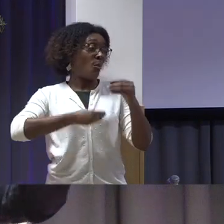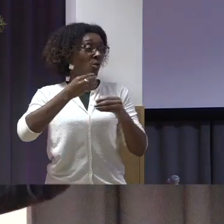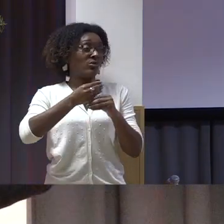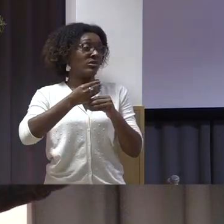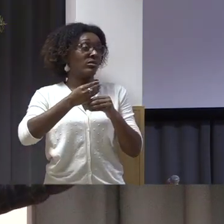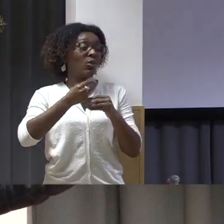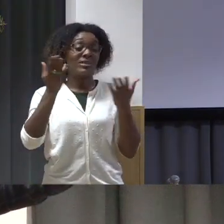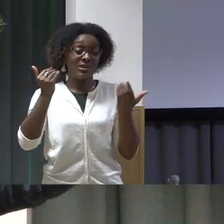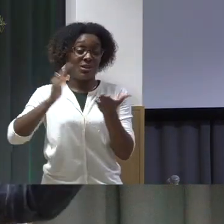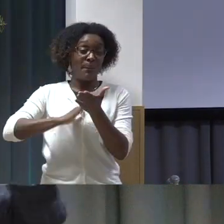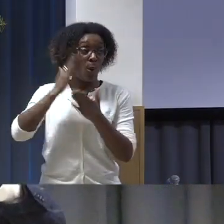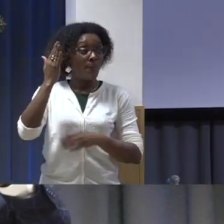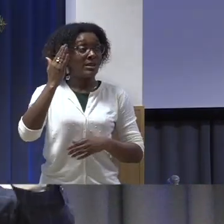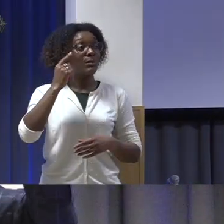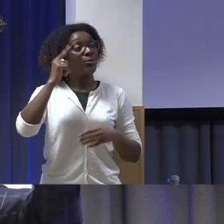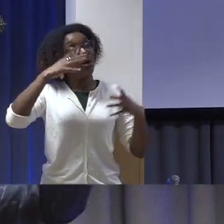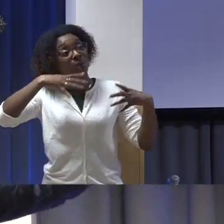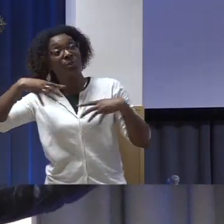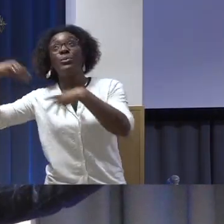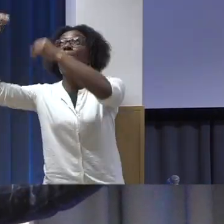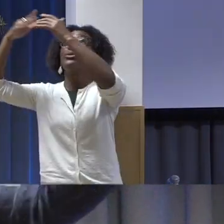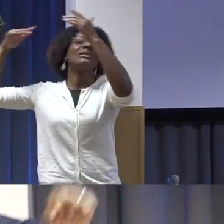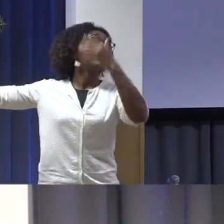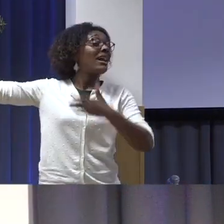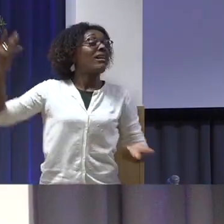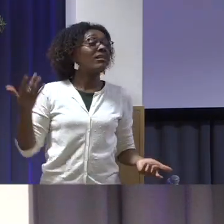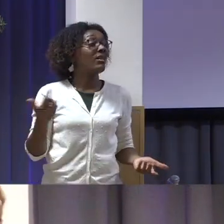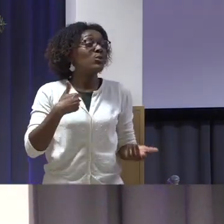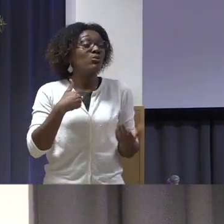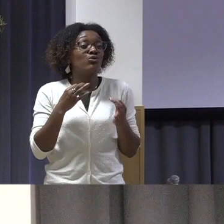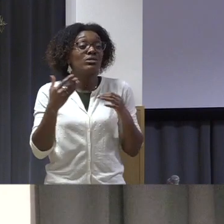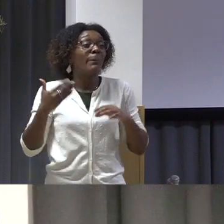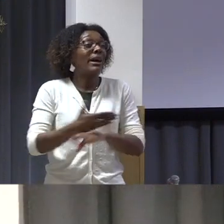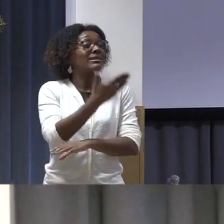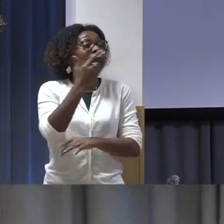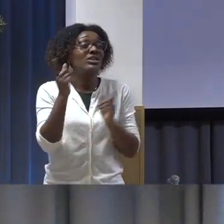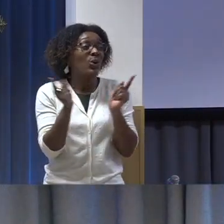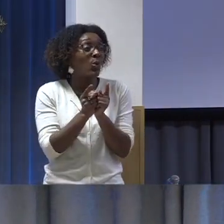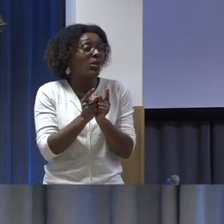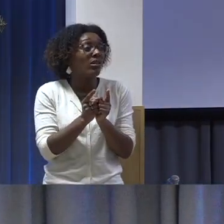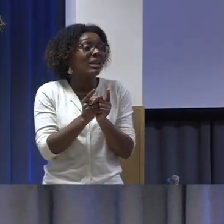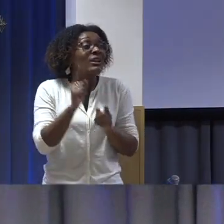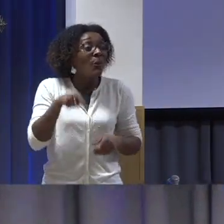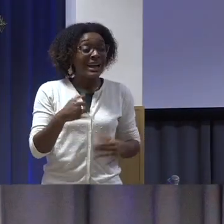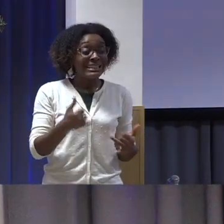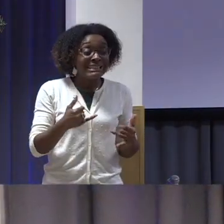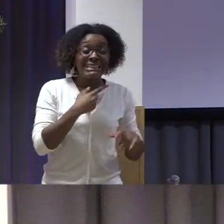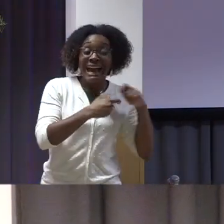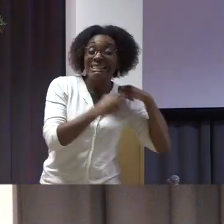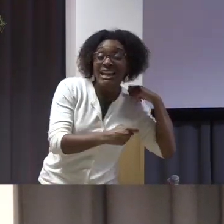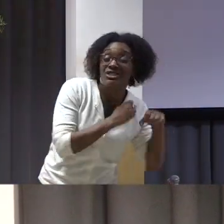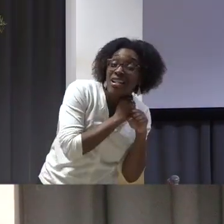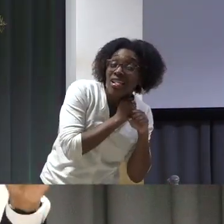pèlerins sommes des passagers alors que rien ne vienne nous attacher éternellement sur quelque chose